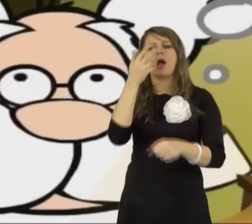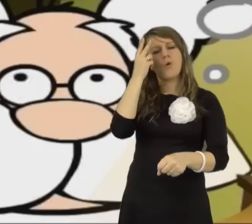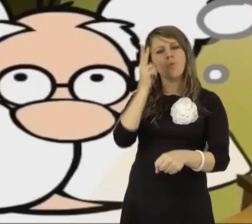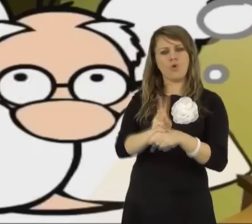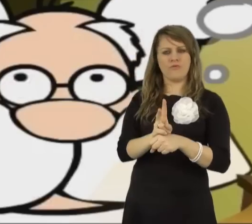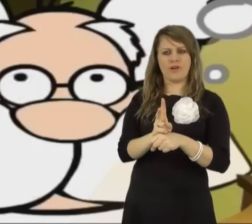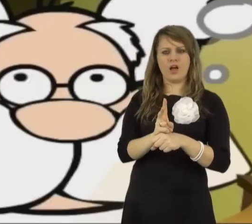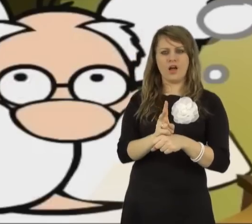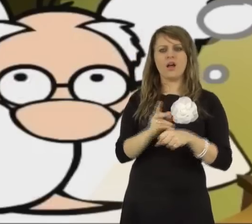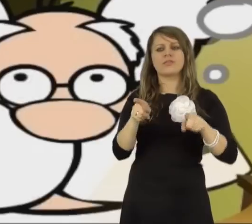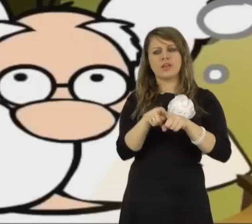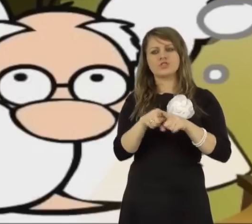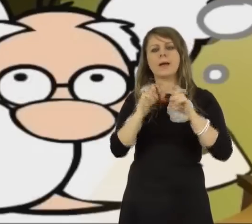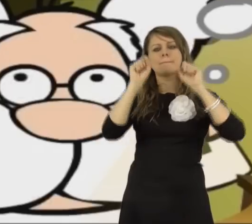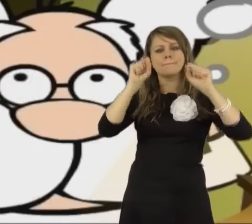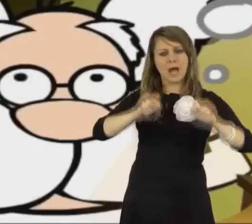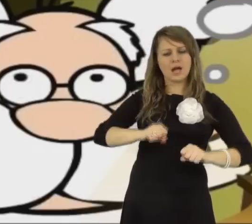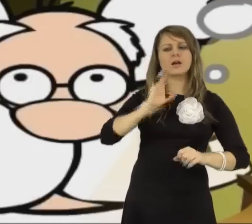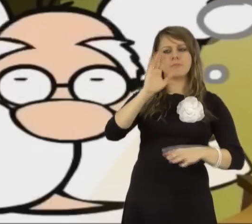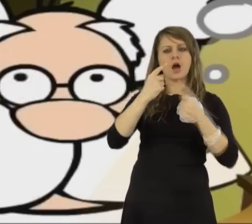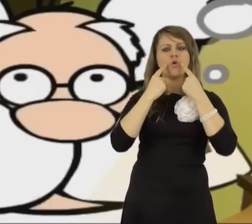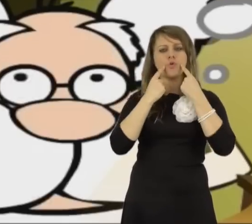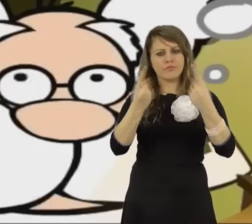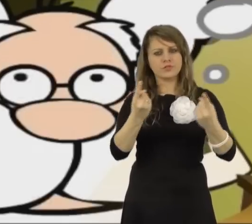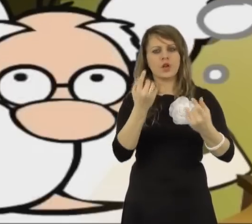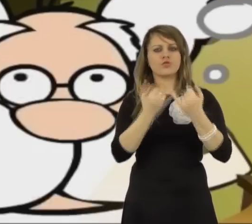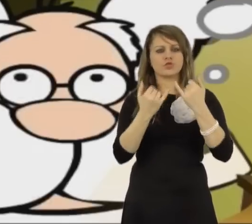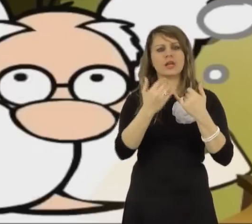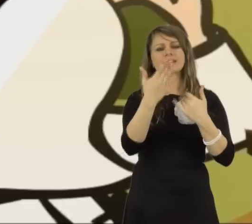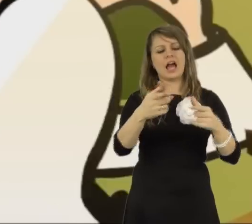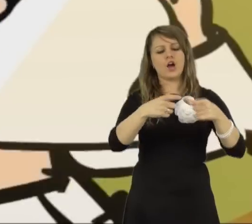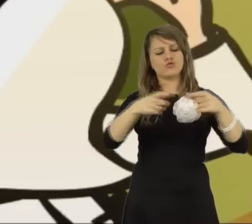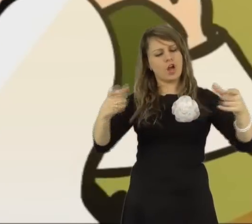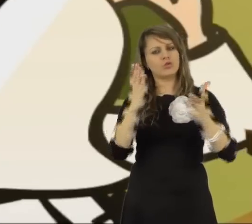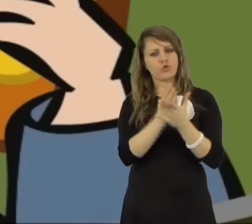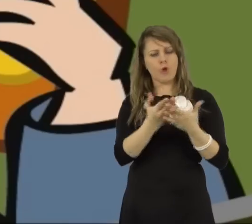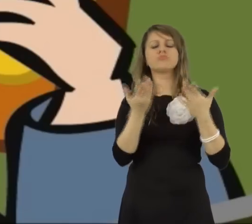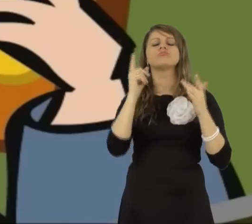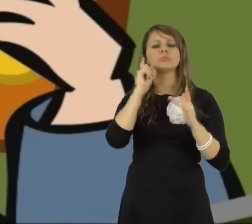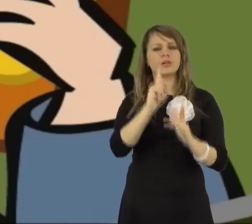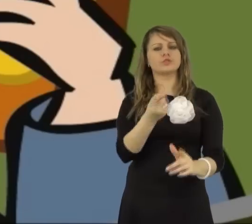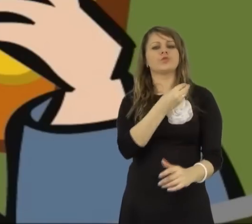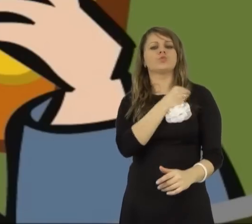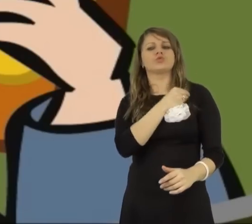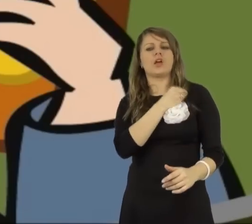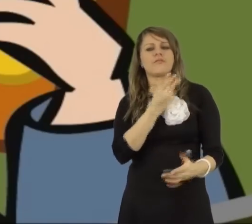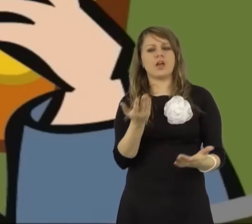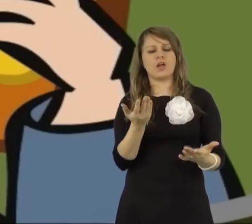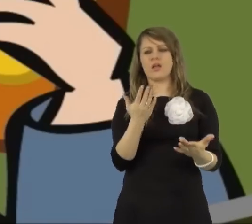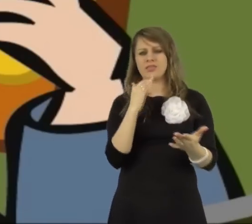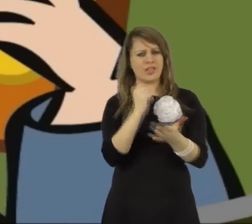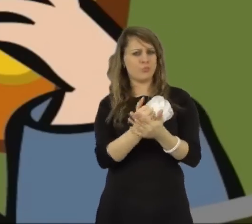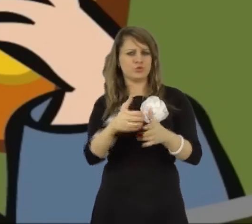ufa. Poza tym bank bierze odpowiedzialność za swoje czeki. Przyjmij czek. A muszę? Nie, nie musisz.